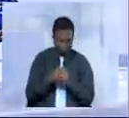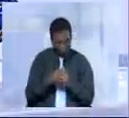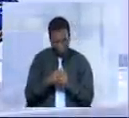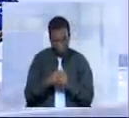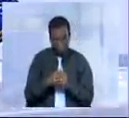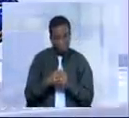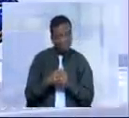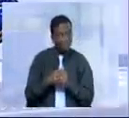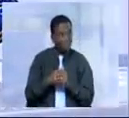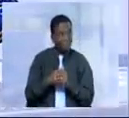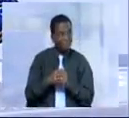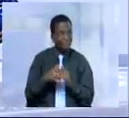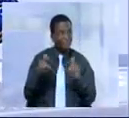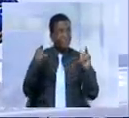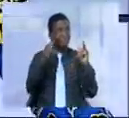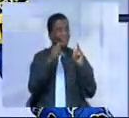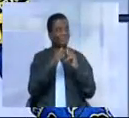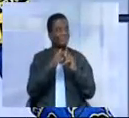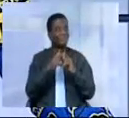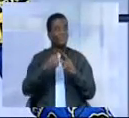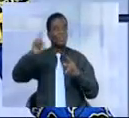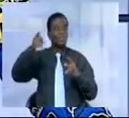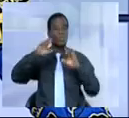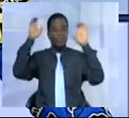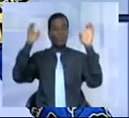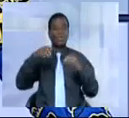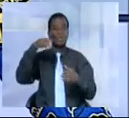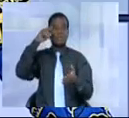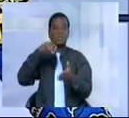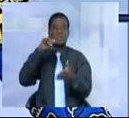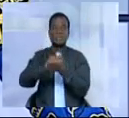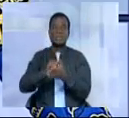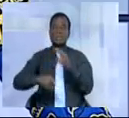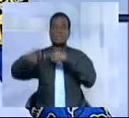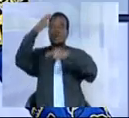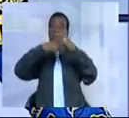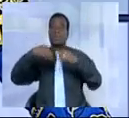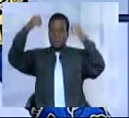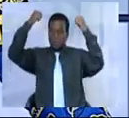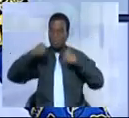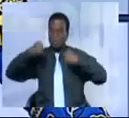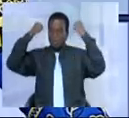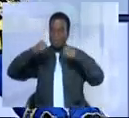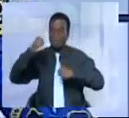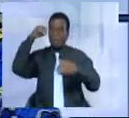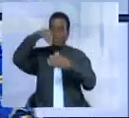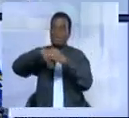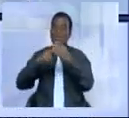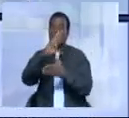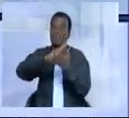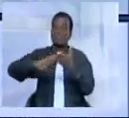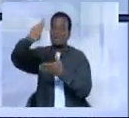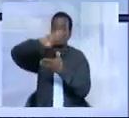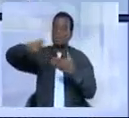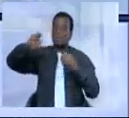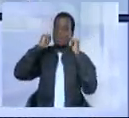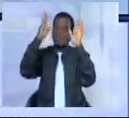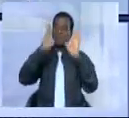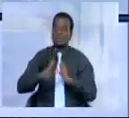Les Campus Games, première édition, marque le retour du sport et de la culture dans les universités ivoiriennes. Ce sont des